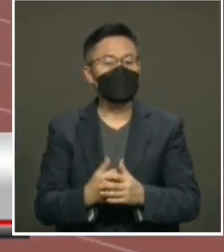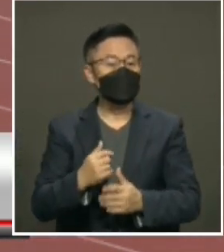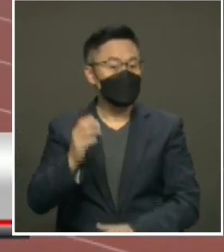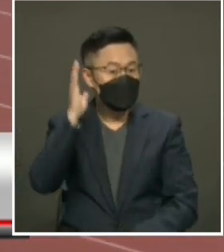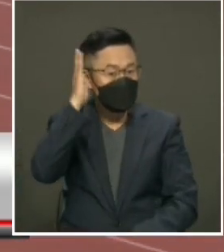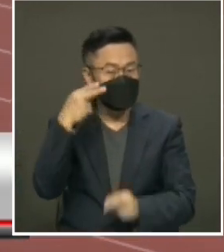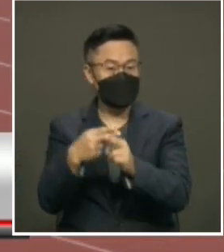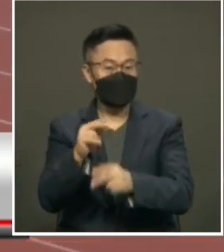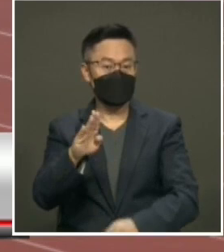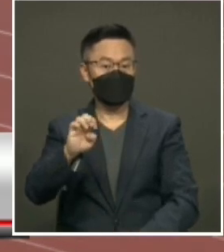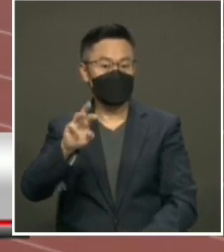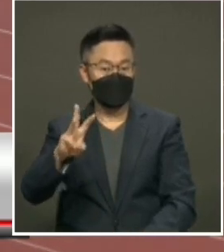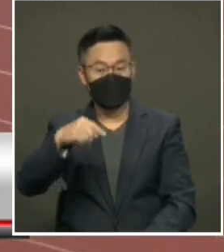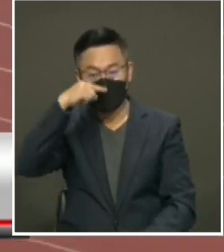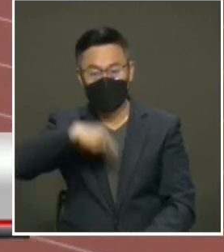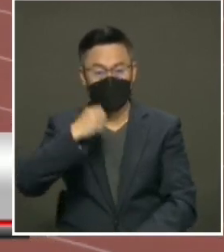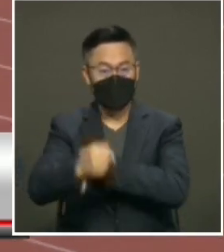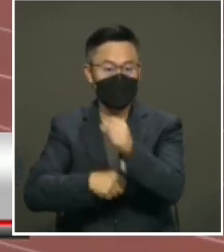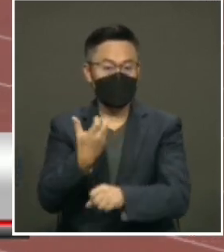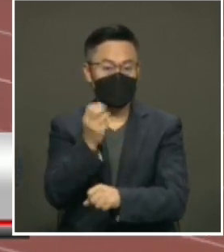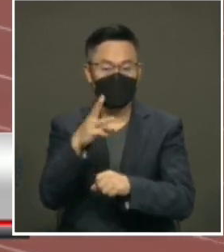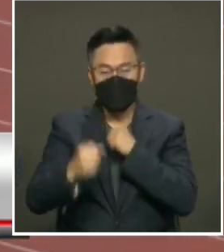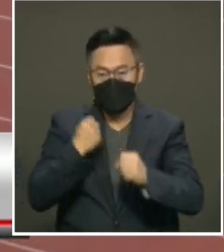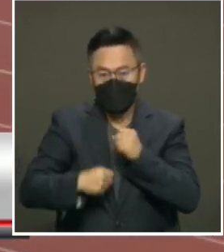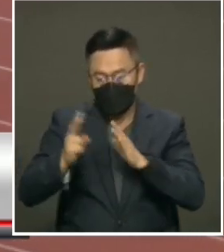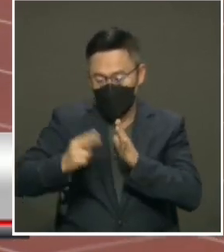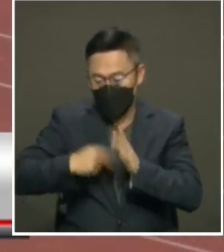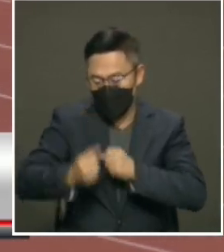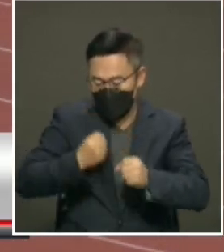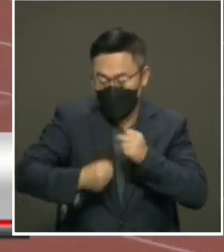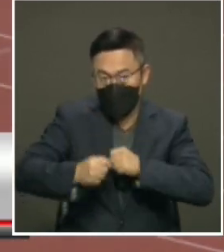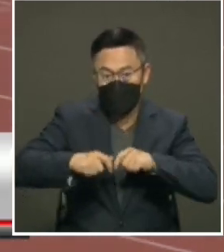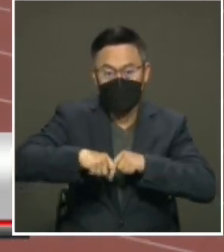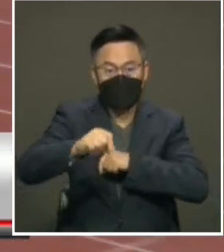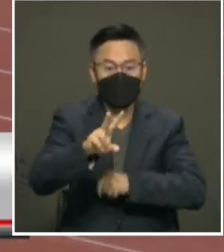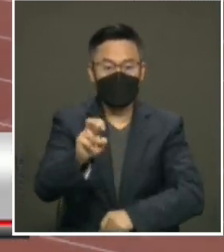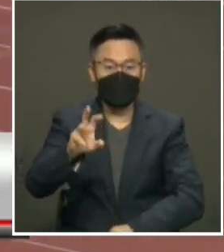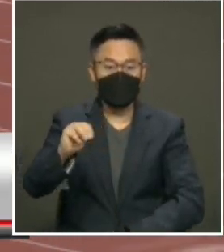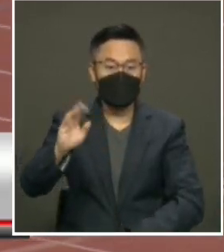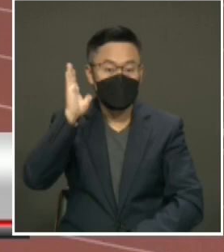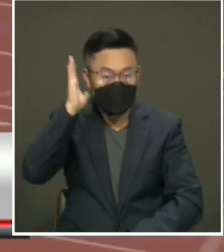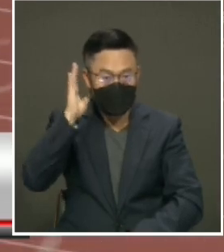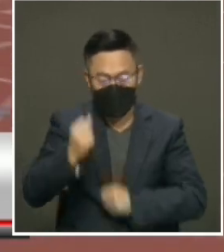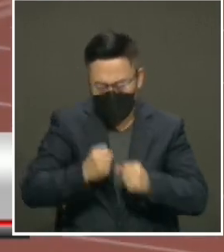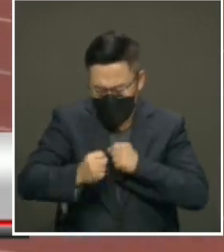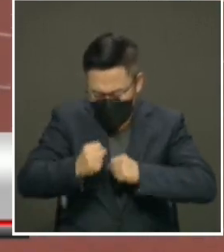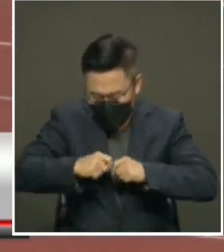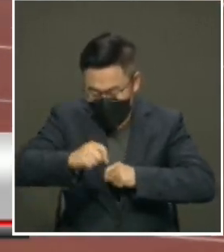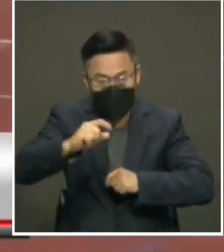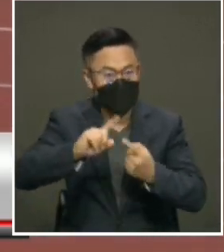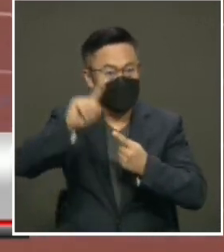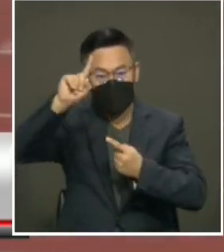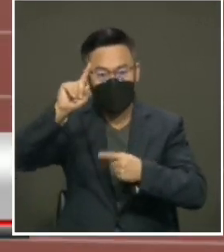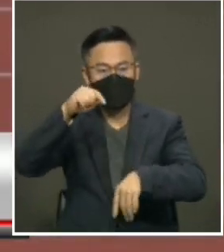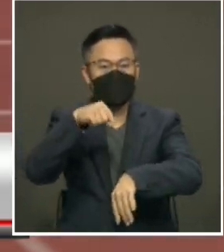ลบุญสอนลมกรดหนุ่มไทยวัย16ปีที่ลงแข่งขันในรายการ200เมตรชายควบด้วยความเร็วเข้าเส้นชัยเป็นคนแรกค